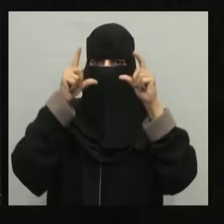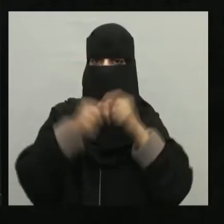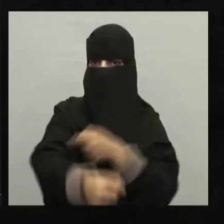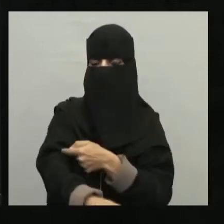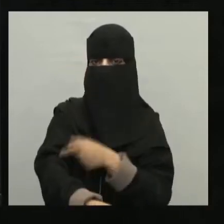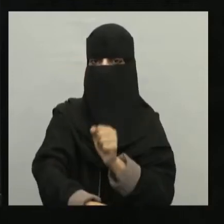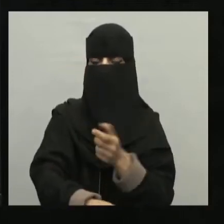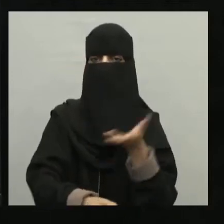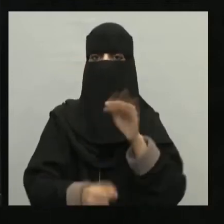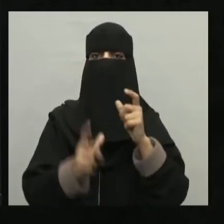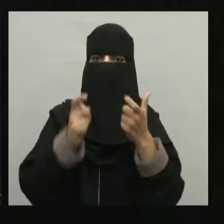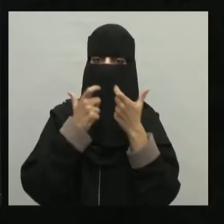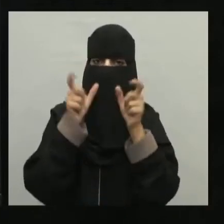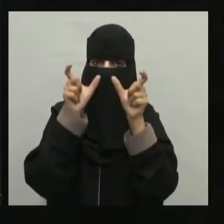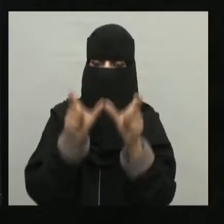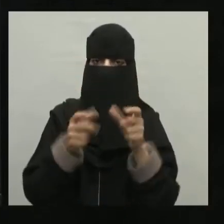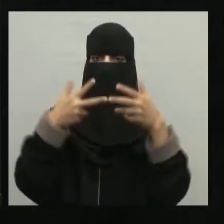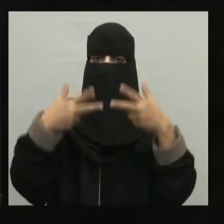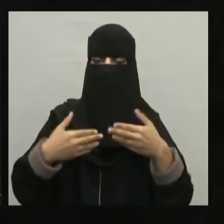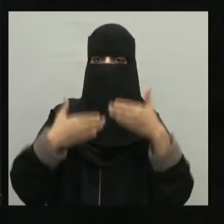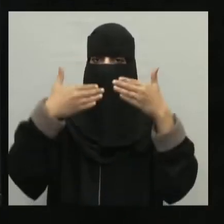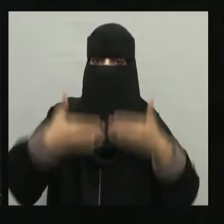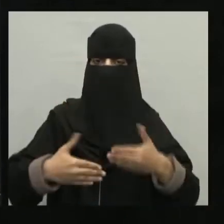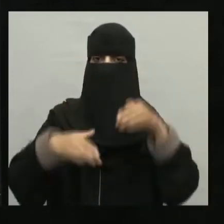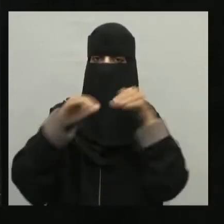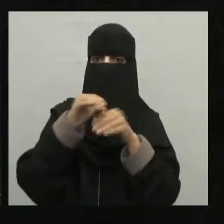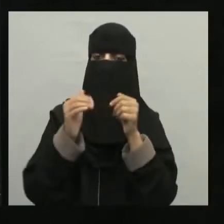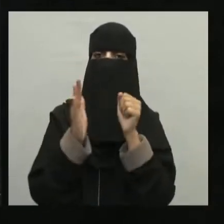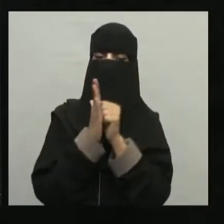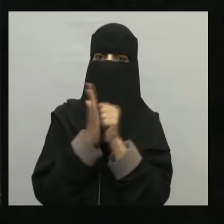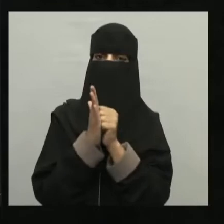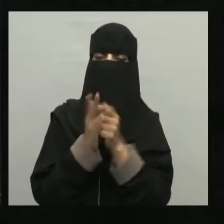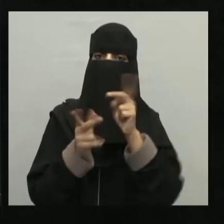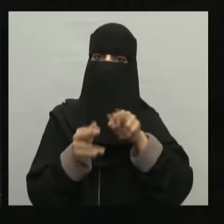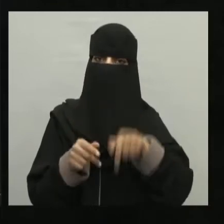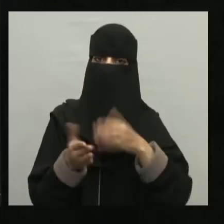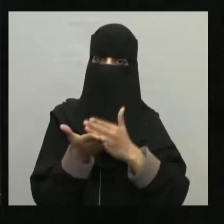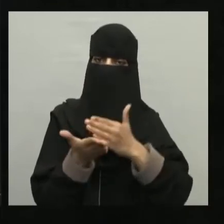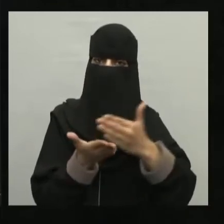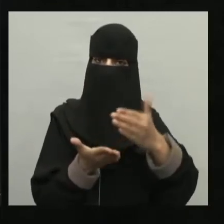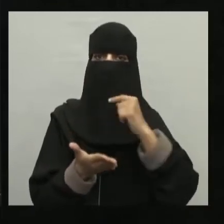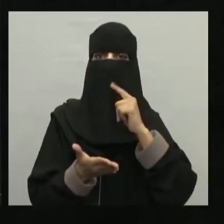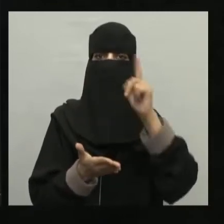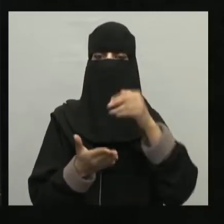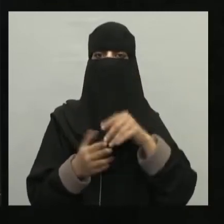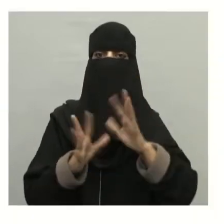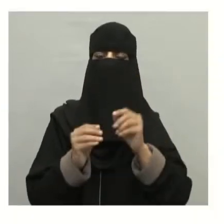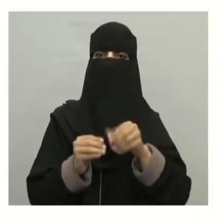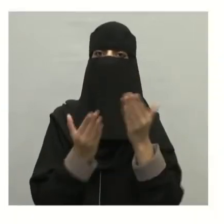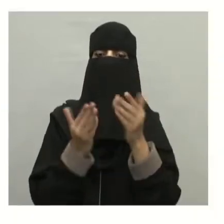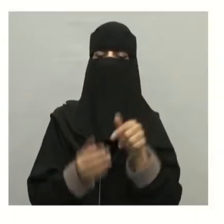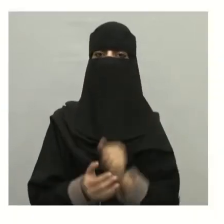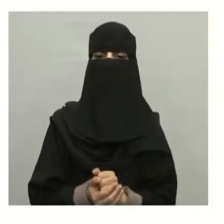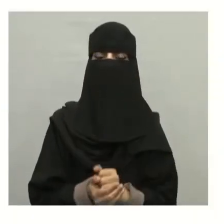على الوقاية الصحية داخل المنزل. نستكمل اليوم بإذن الله ما تبقى من هذا